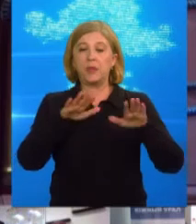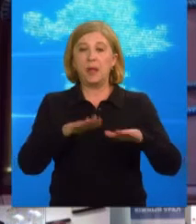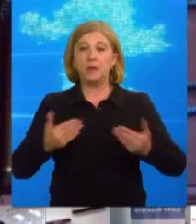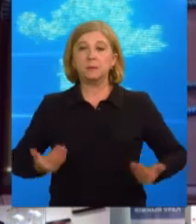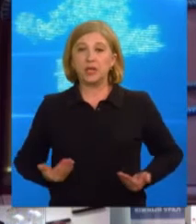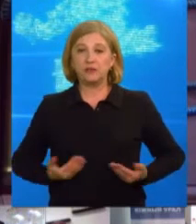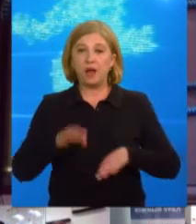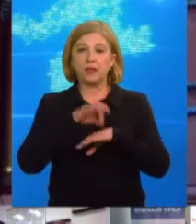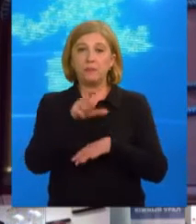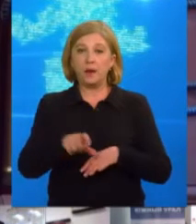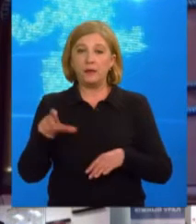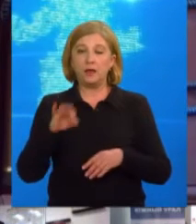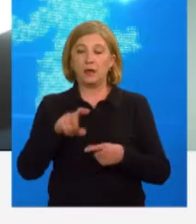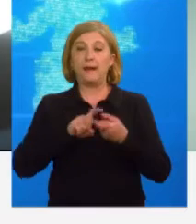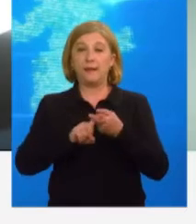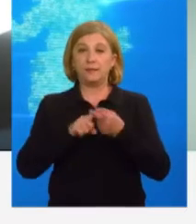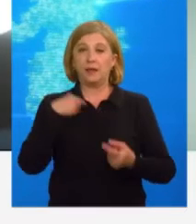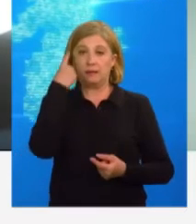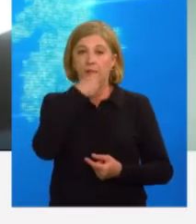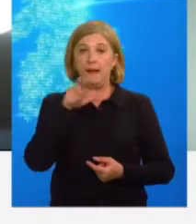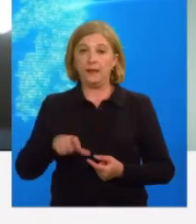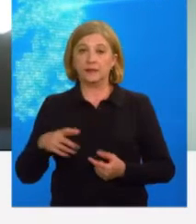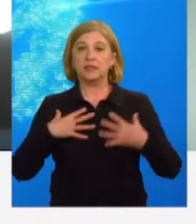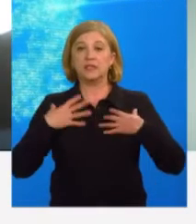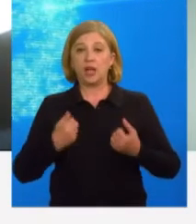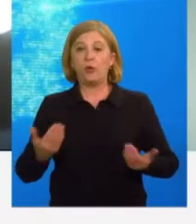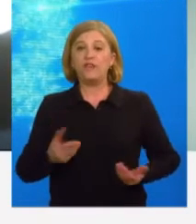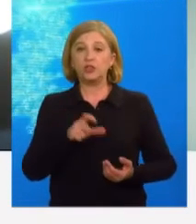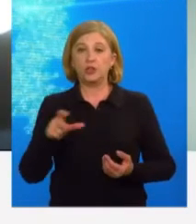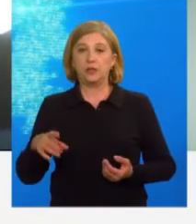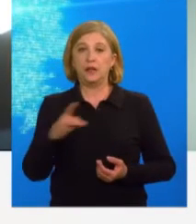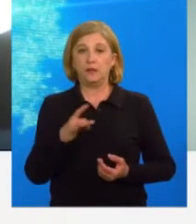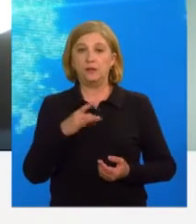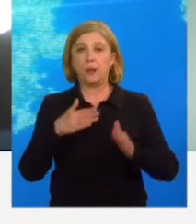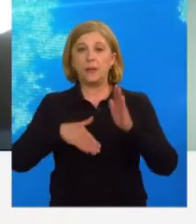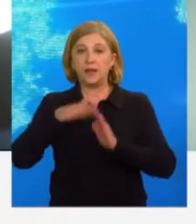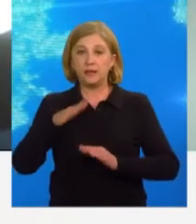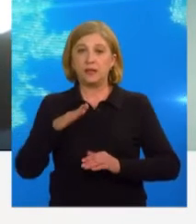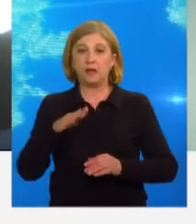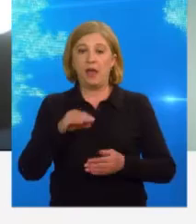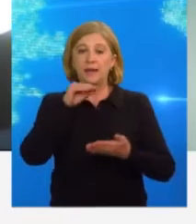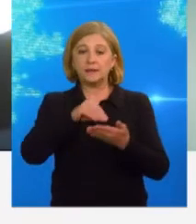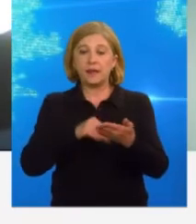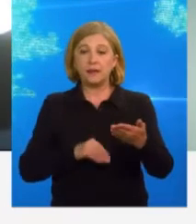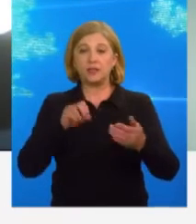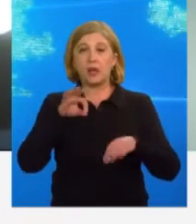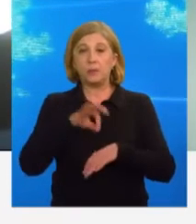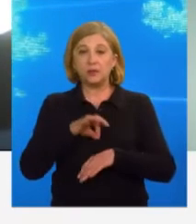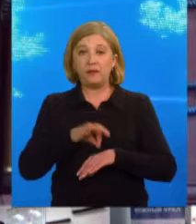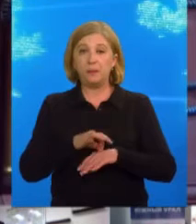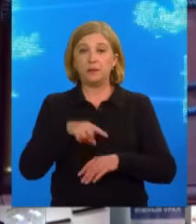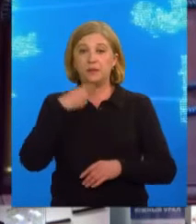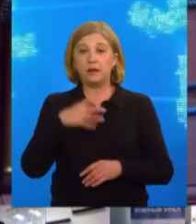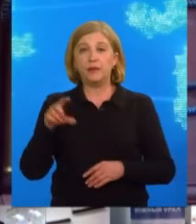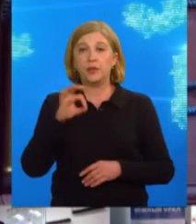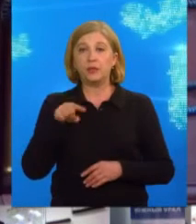больных и контактных лиц. Здоровье жителей региона – это приоритет. Статистика по заболеваемости говорит о